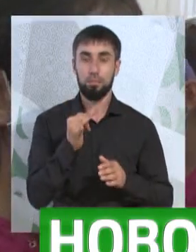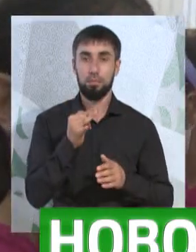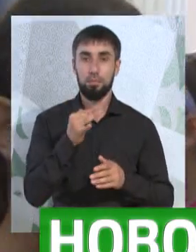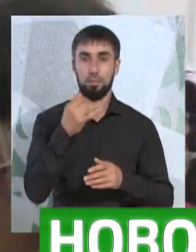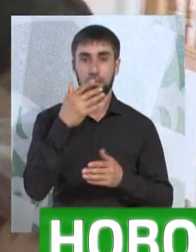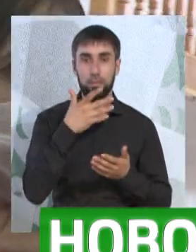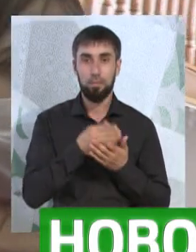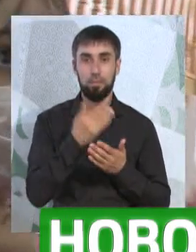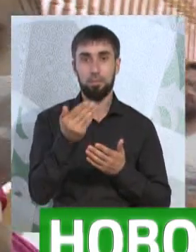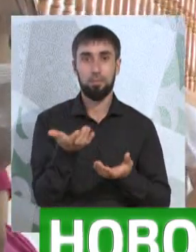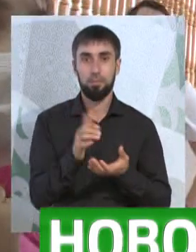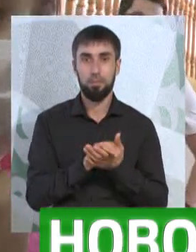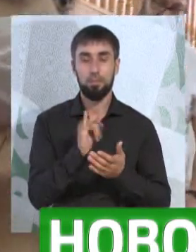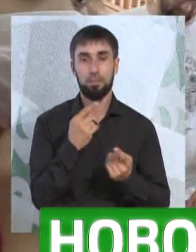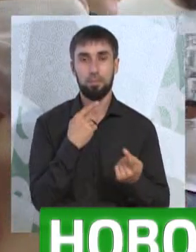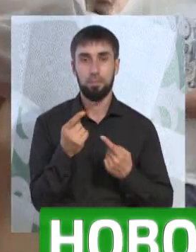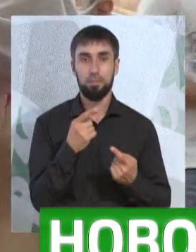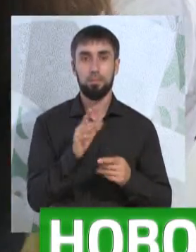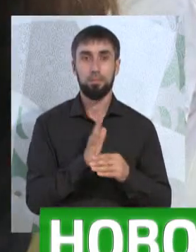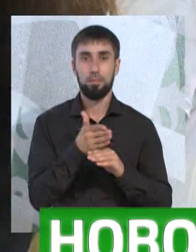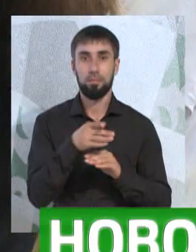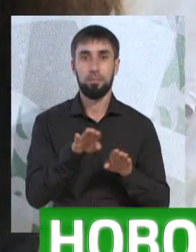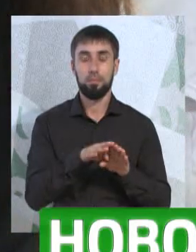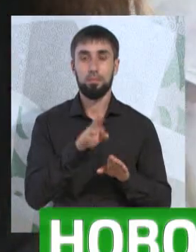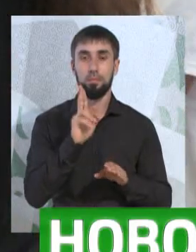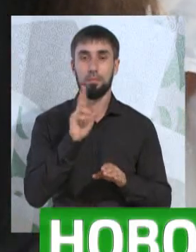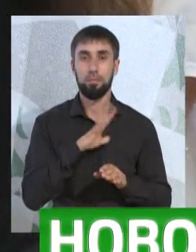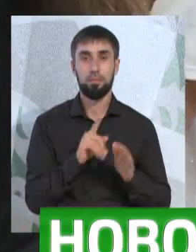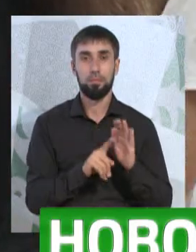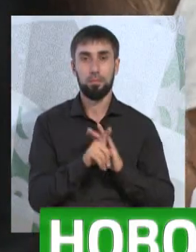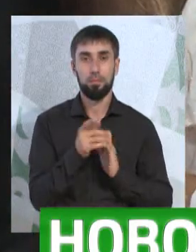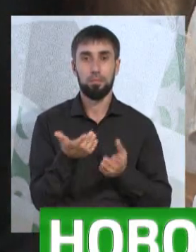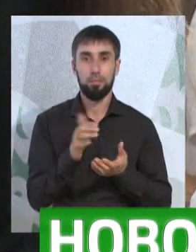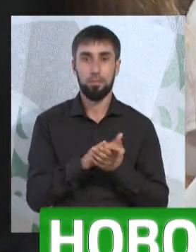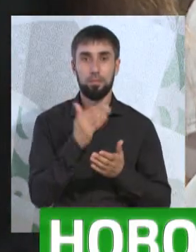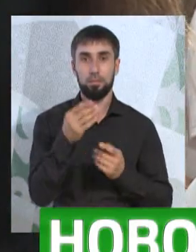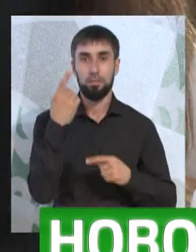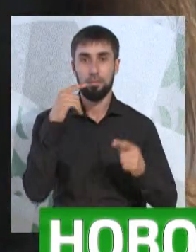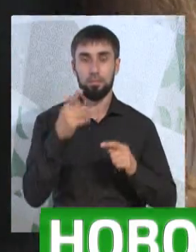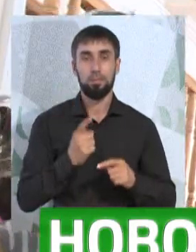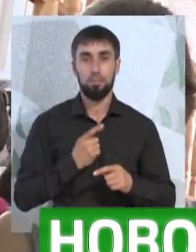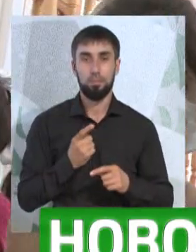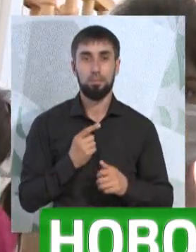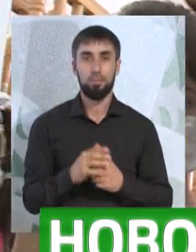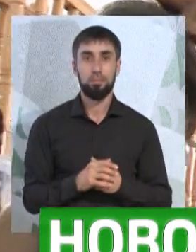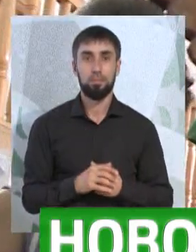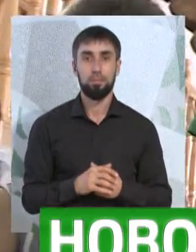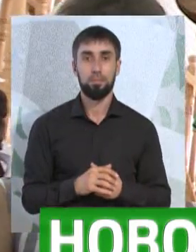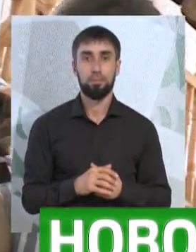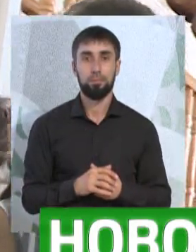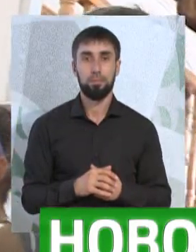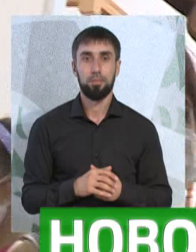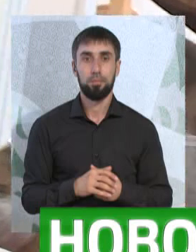с талантливым художником. Среди гостей также и те, кто только начинает знакомиться с творчеством мастера. Старик